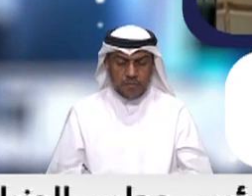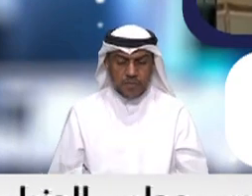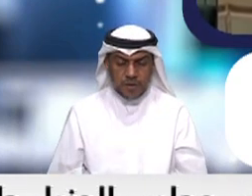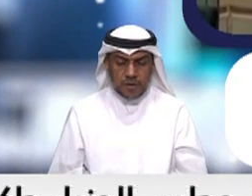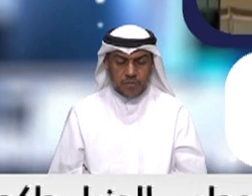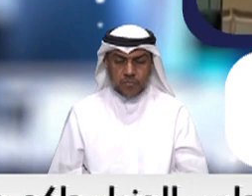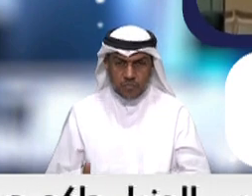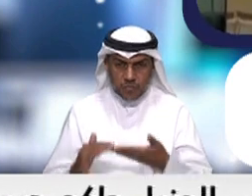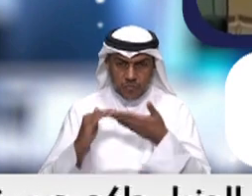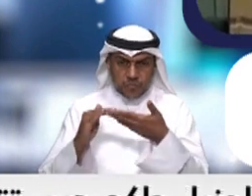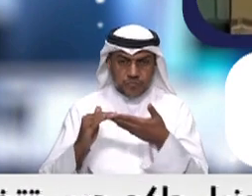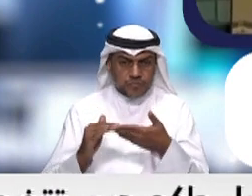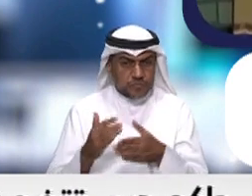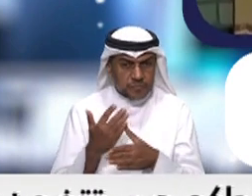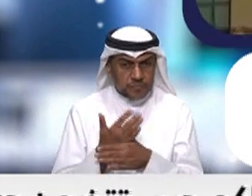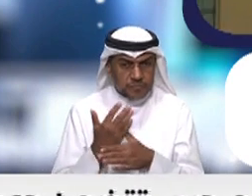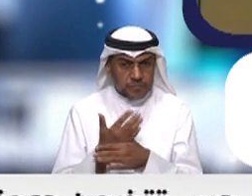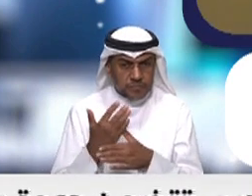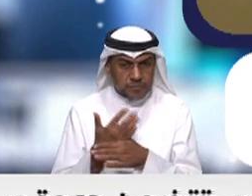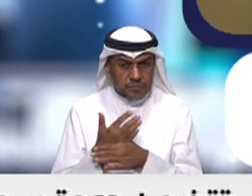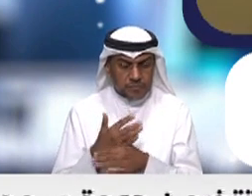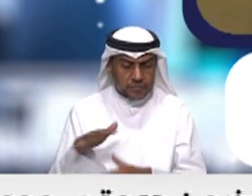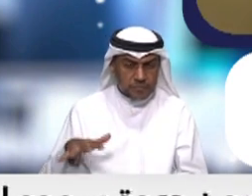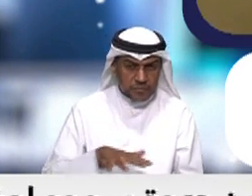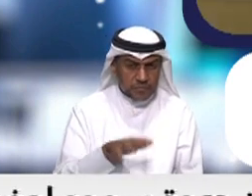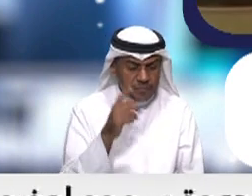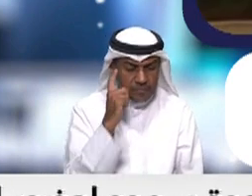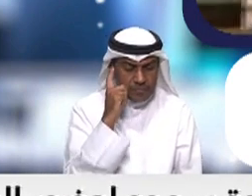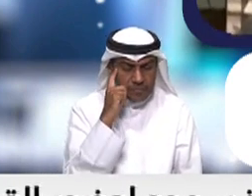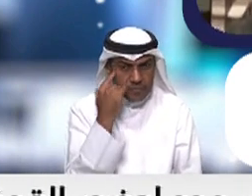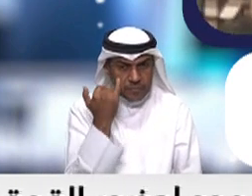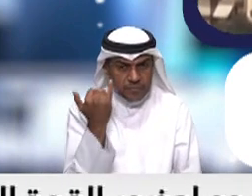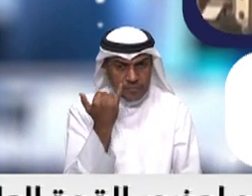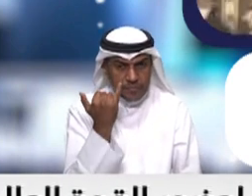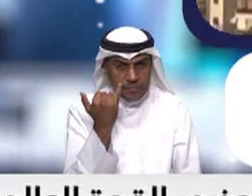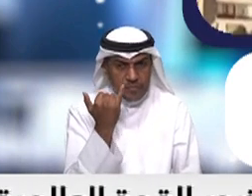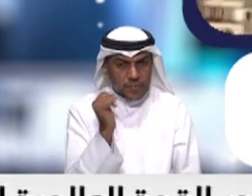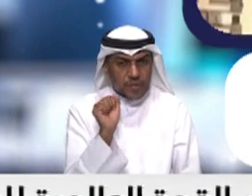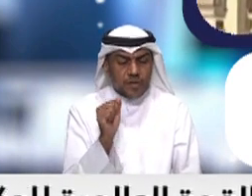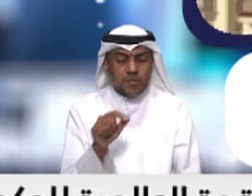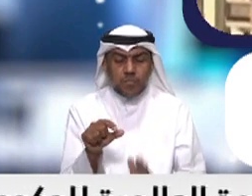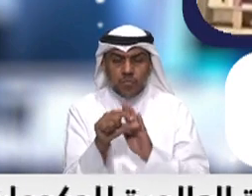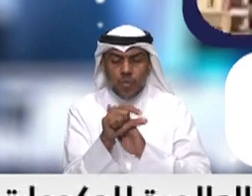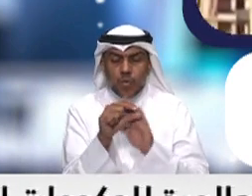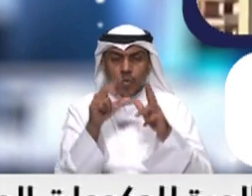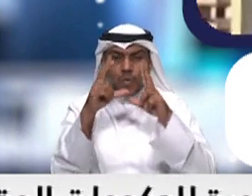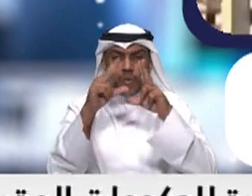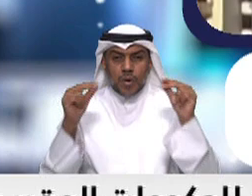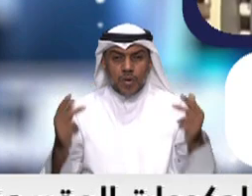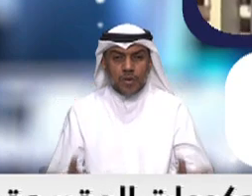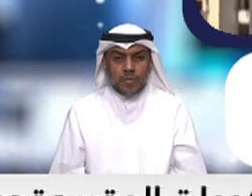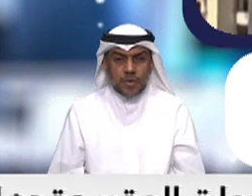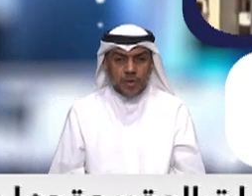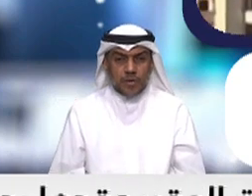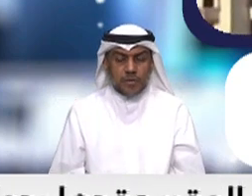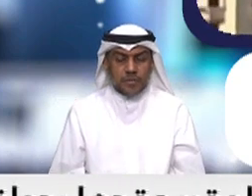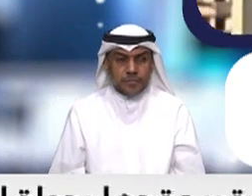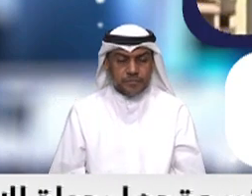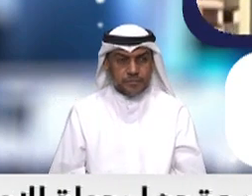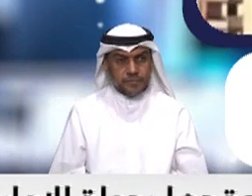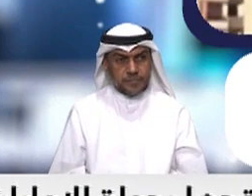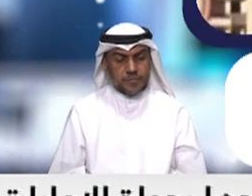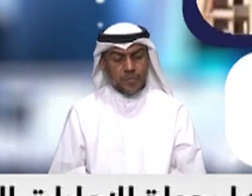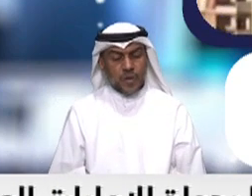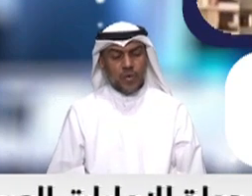اللبنانية في مواجهة كل ما يجري لاختطاف الملف اللبناني خارج لبنان وخارج العالم العربي.